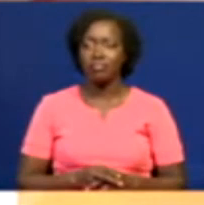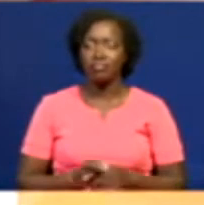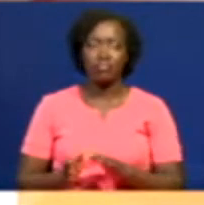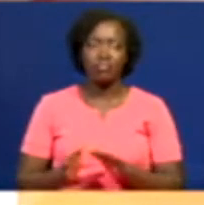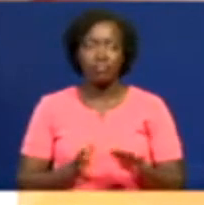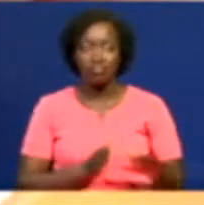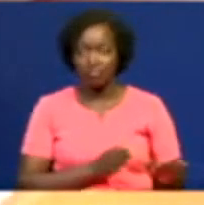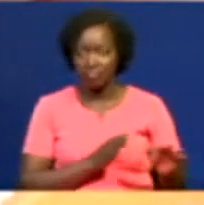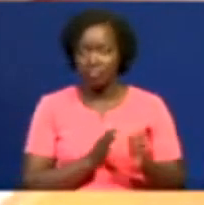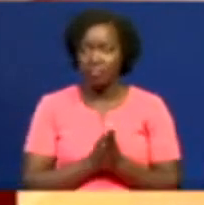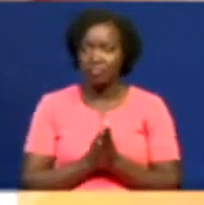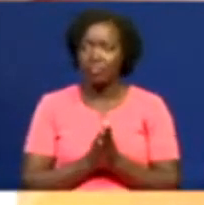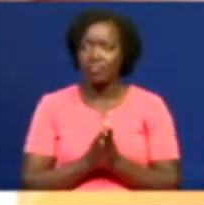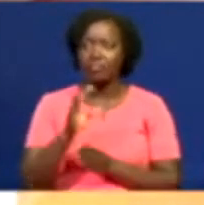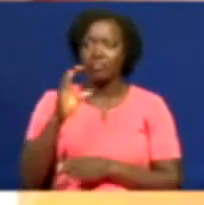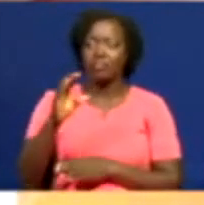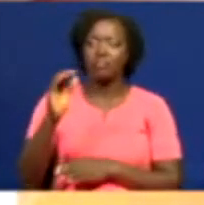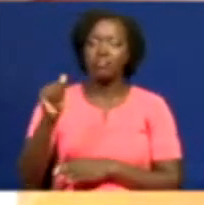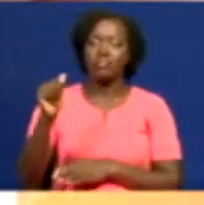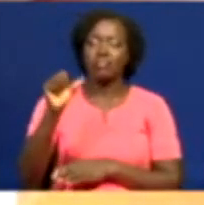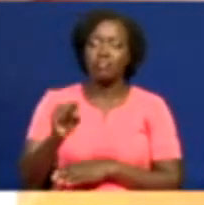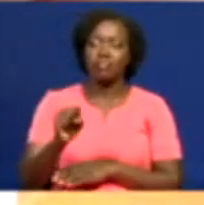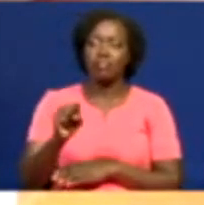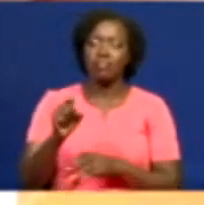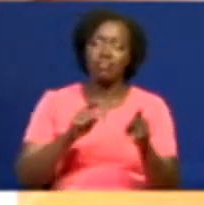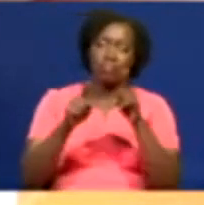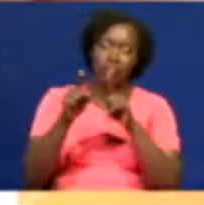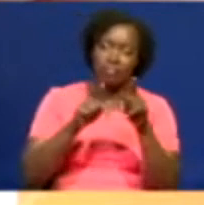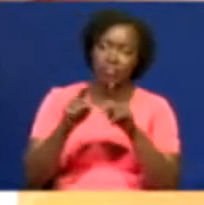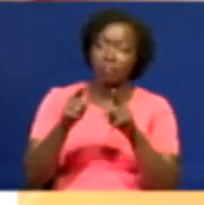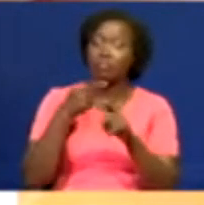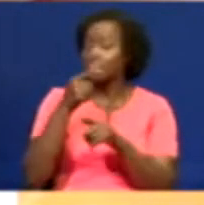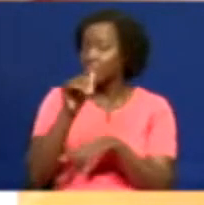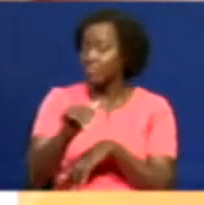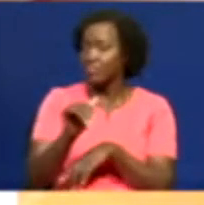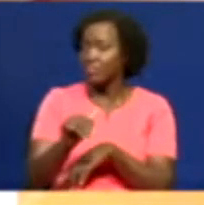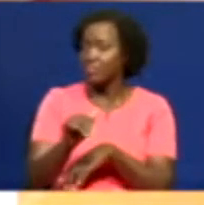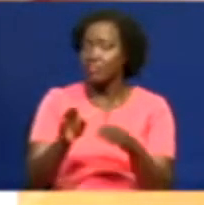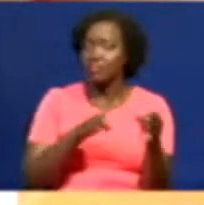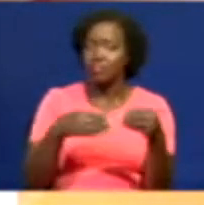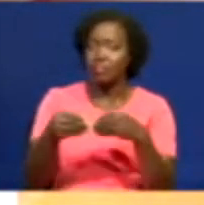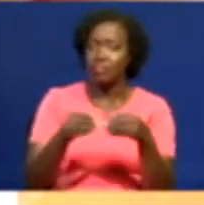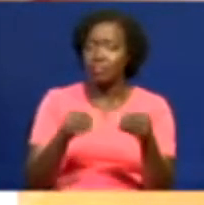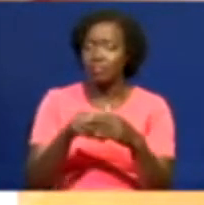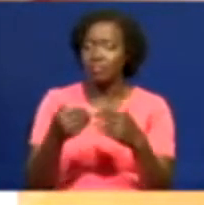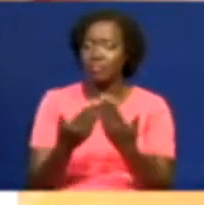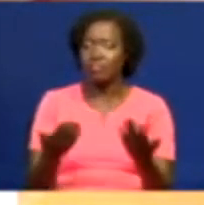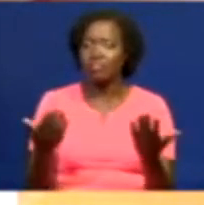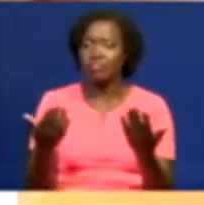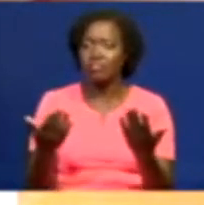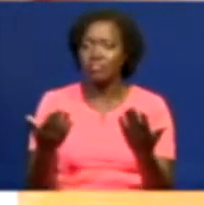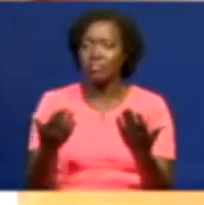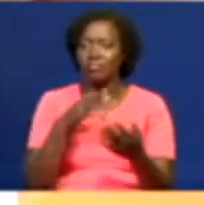Kwingineko mtazamaji, katibu mwandamizi katika wizara ya maswala ya utalii Wilson Sosion amesema kwamba plastiki na bidhaa zisizoharibika kwa